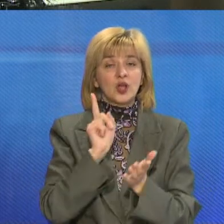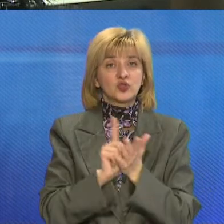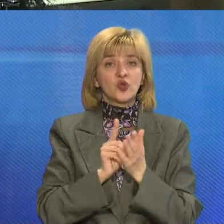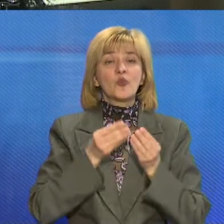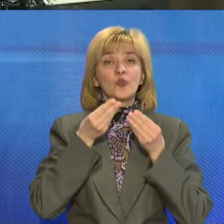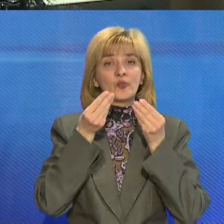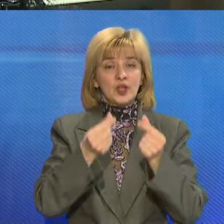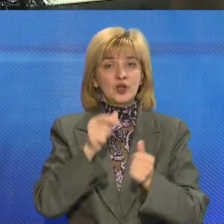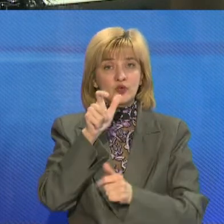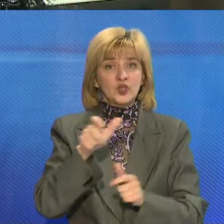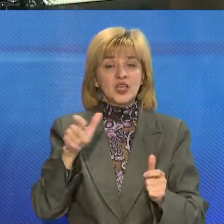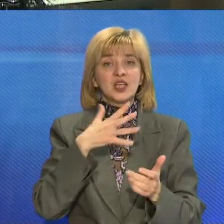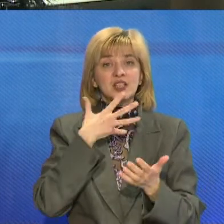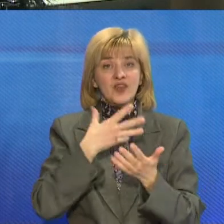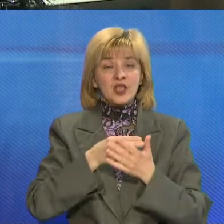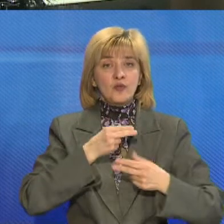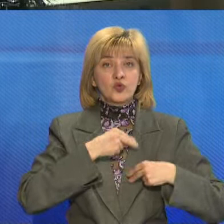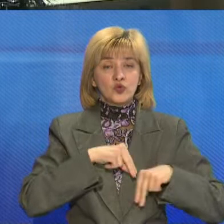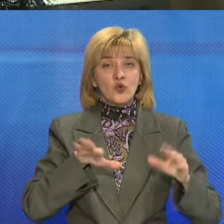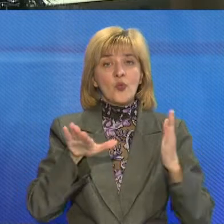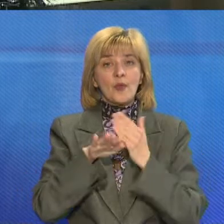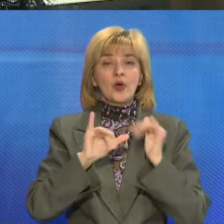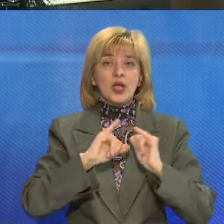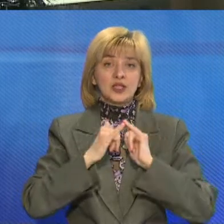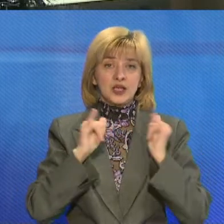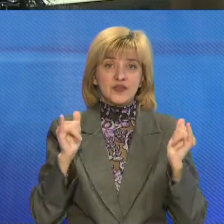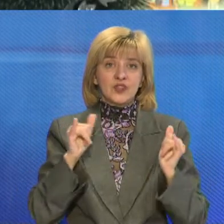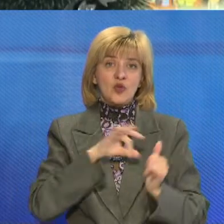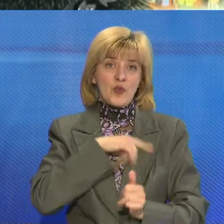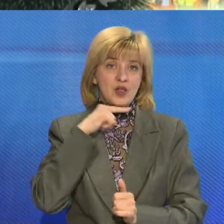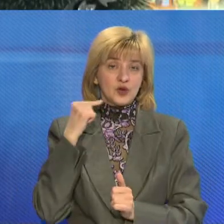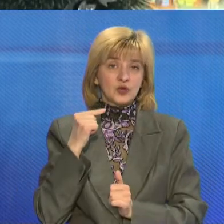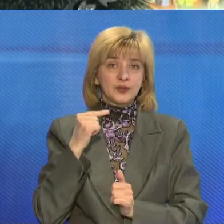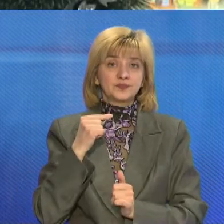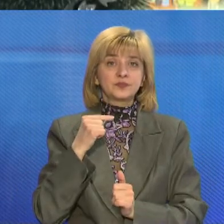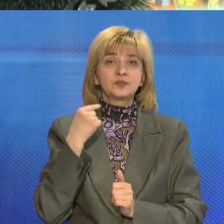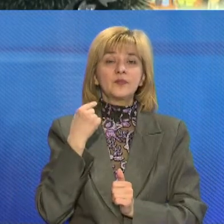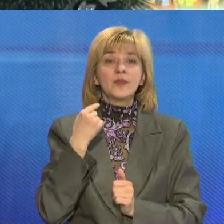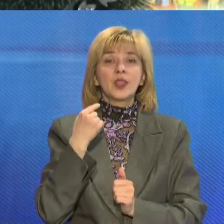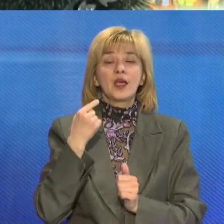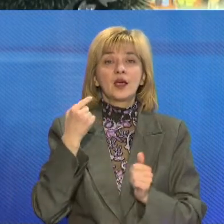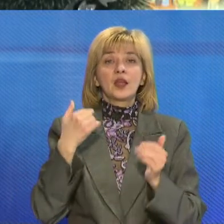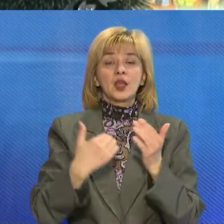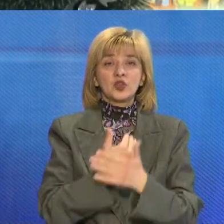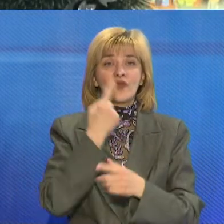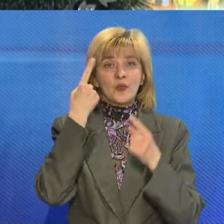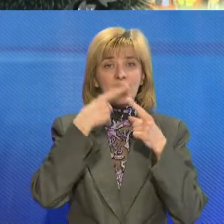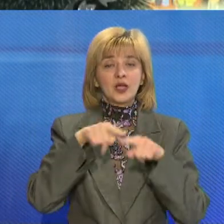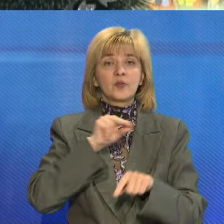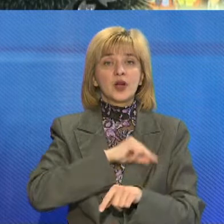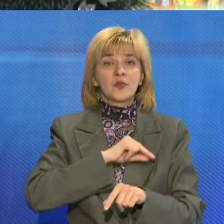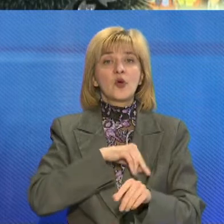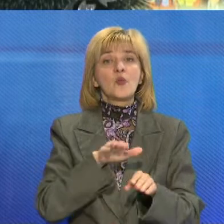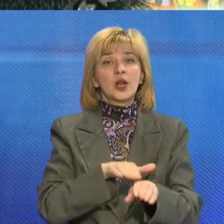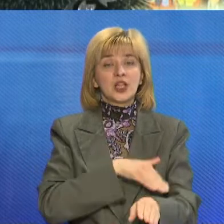своим посильным трудом помогать в развитии Беларуси. Над новым проектом Конституции работали достаточно